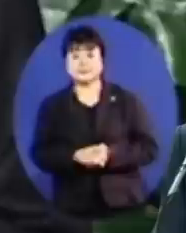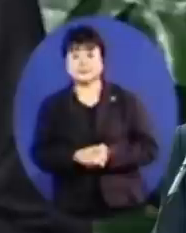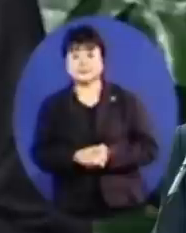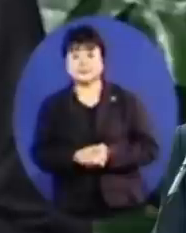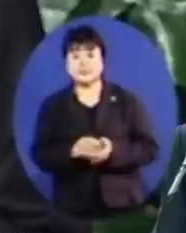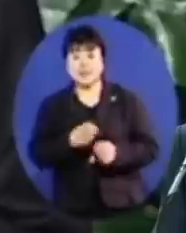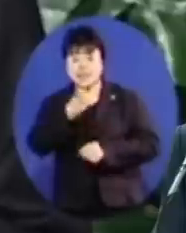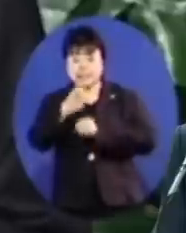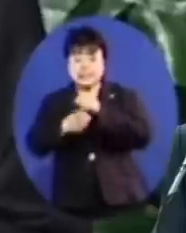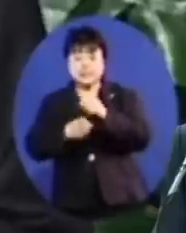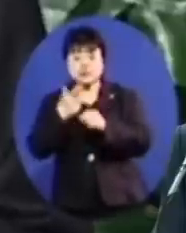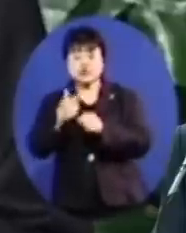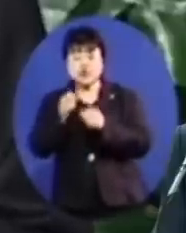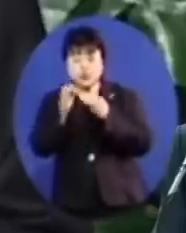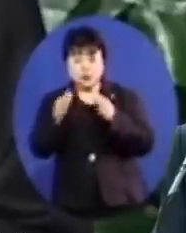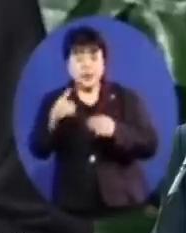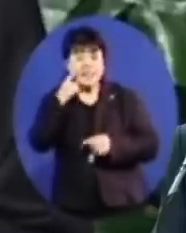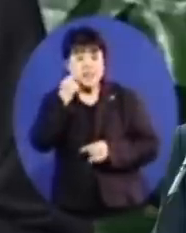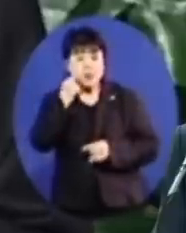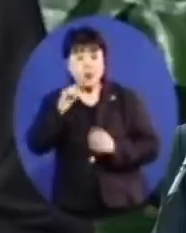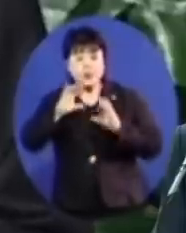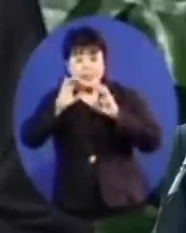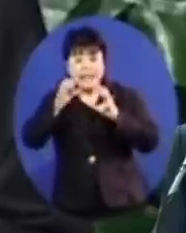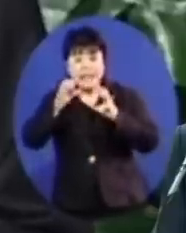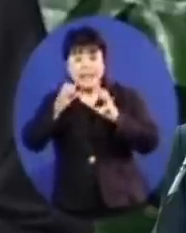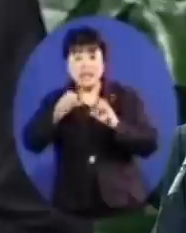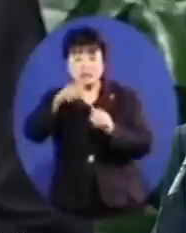36년 동안 일본의